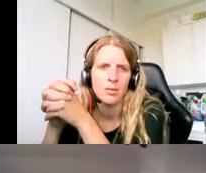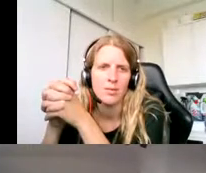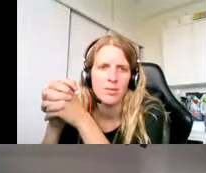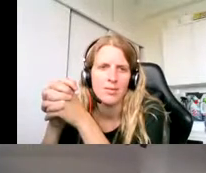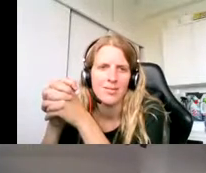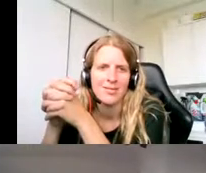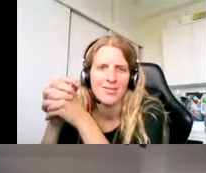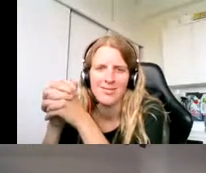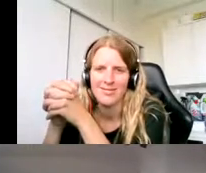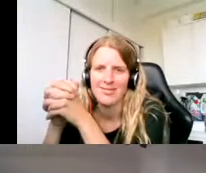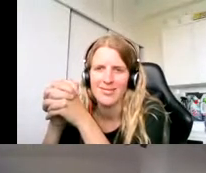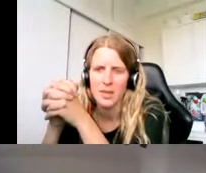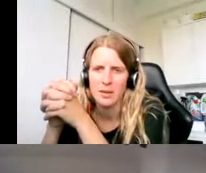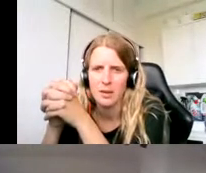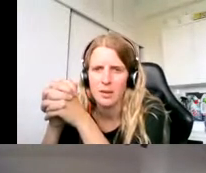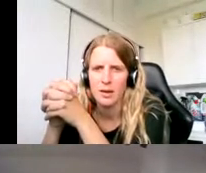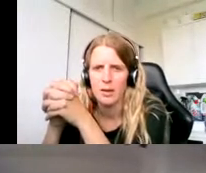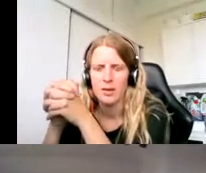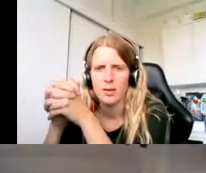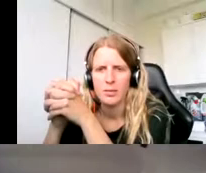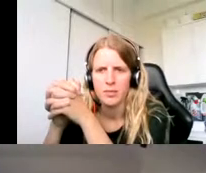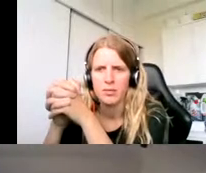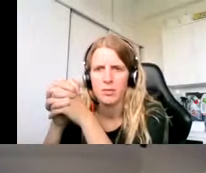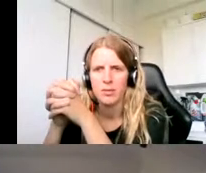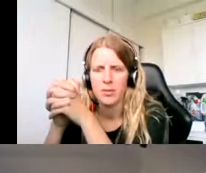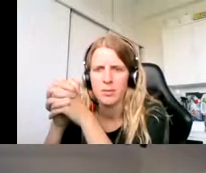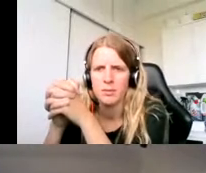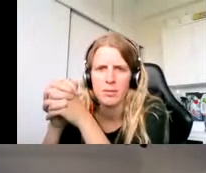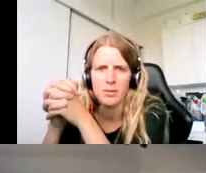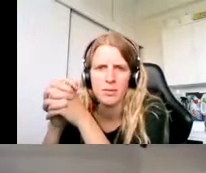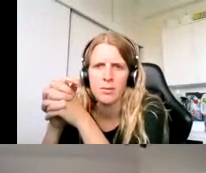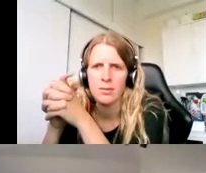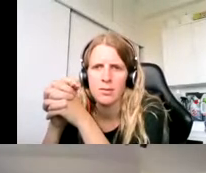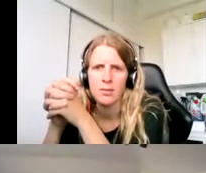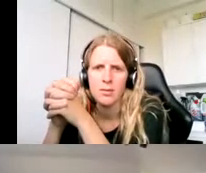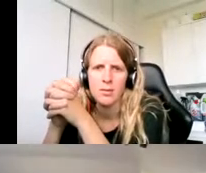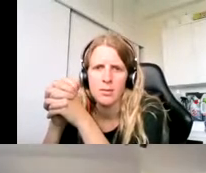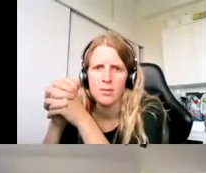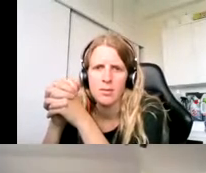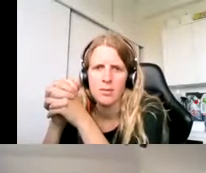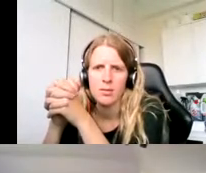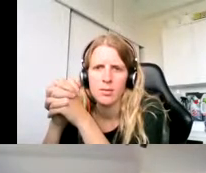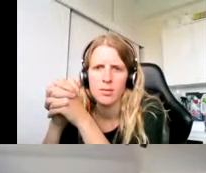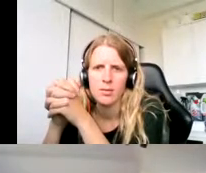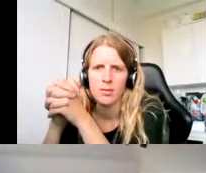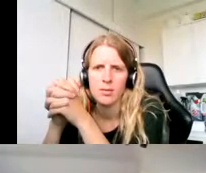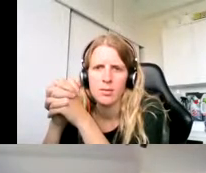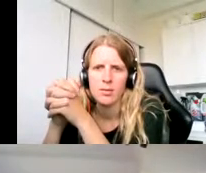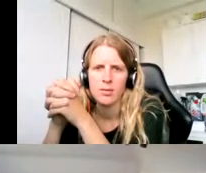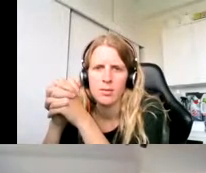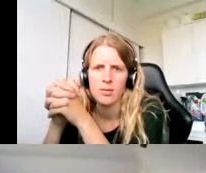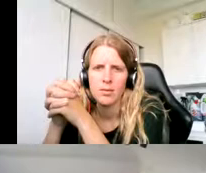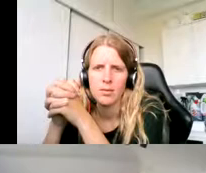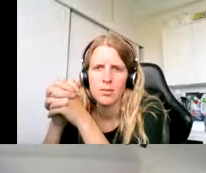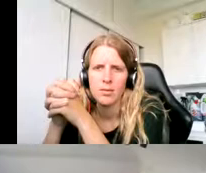fijn, zal ik zo zeggen. Dus, Nee. Maar dat is wel leuk, want dat is een beetje zalm tegen de stroom in, dat jullie toch nu al voor de zomervakantie zeggen van